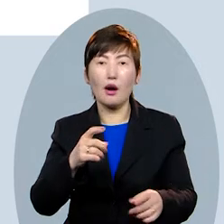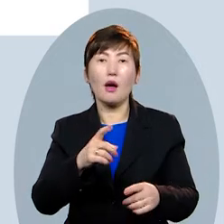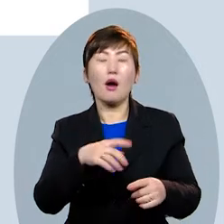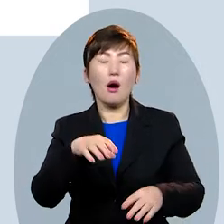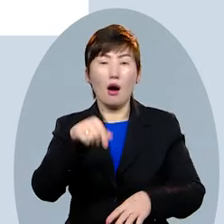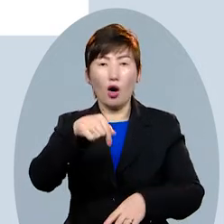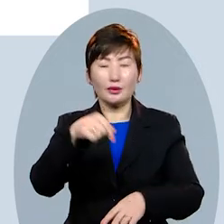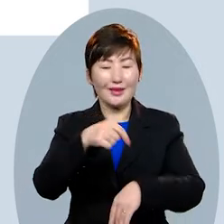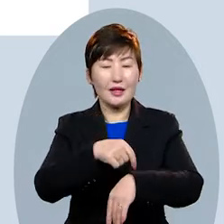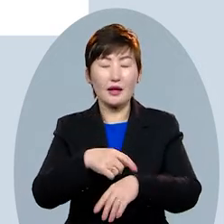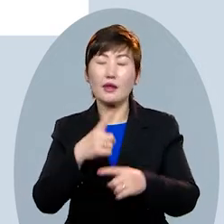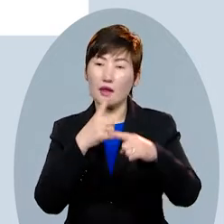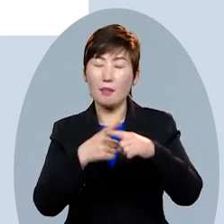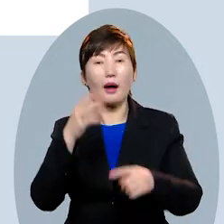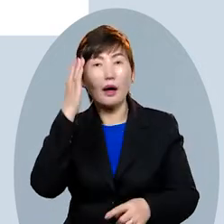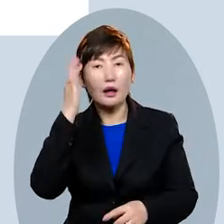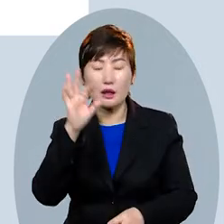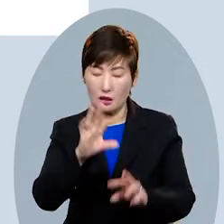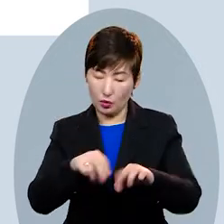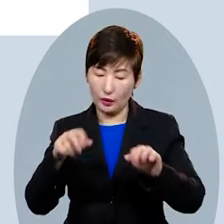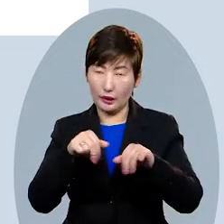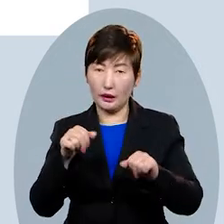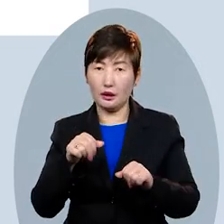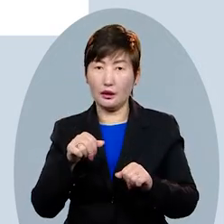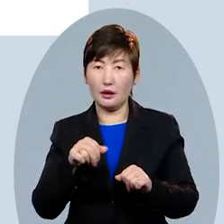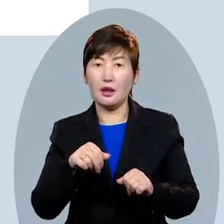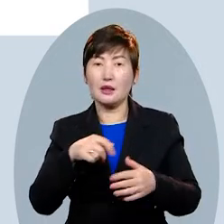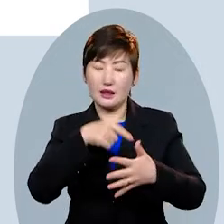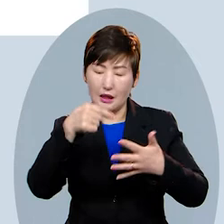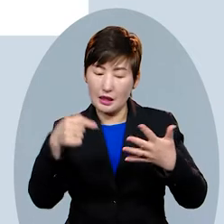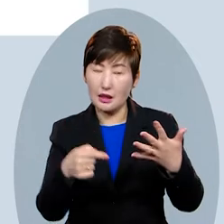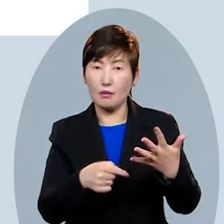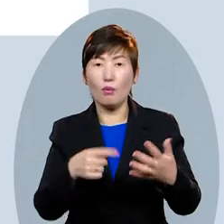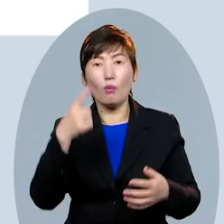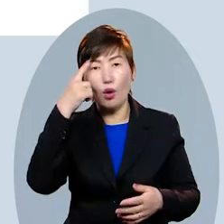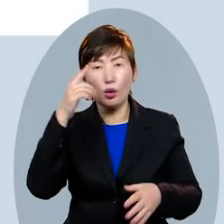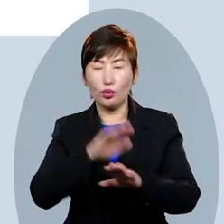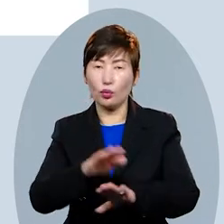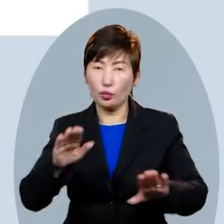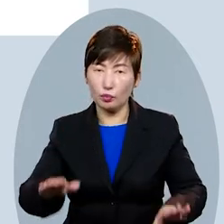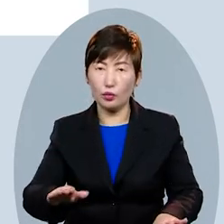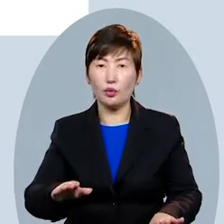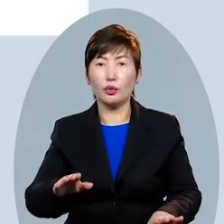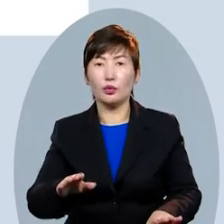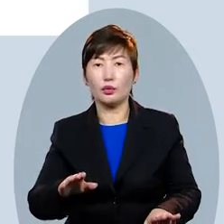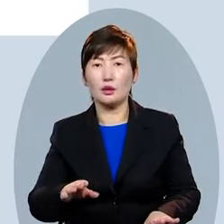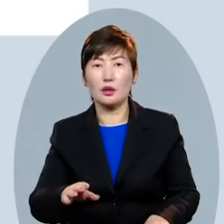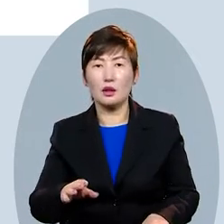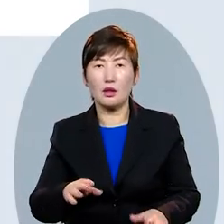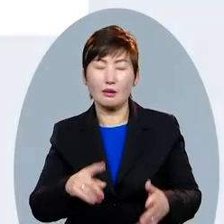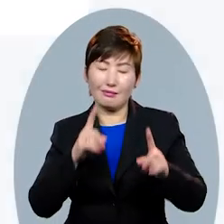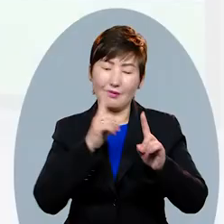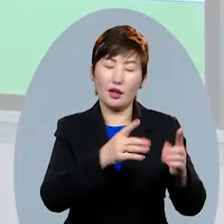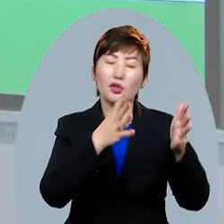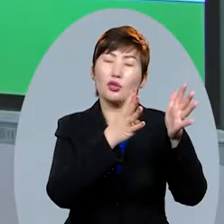аргуудаас суралцах нь мөн хүүхэд хүмүүжүүлэх зарчим. Монгол хүүхэд бүрийн ирмэлцэх 9 зүйлийн тухай